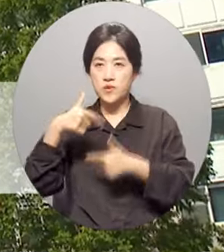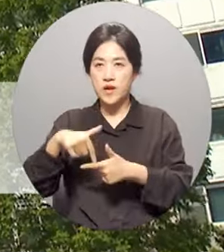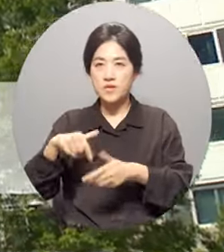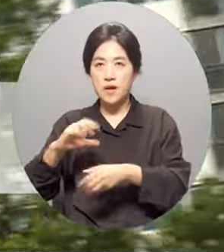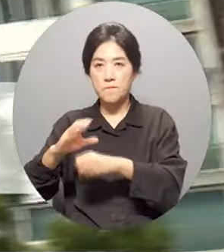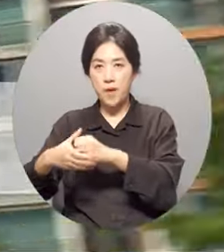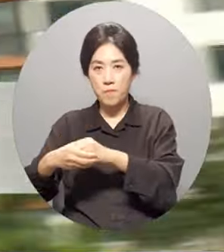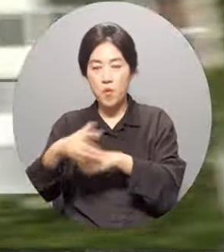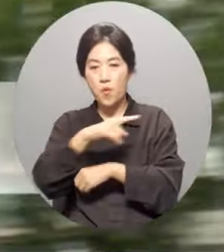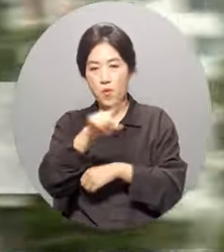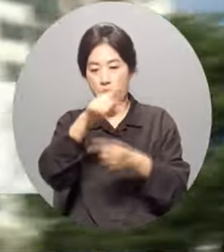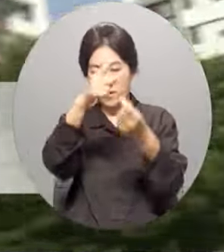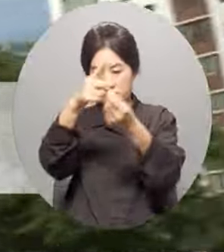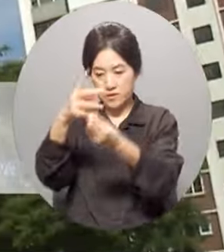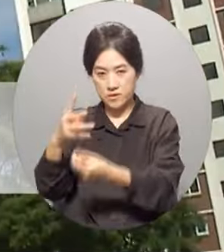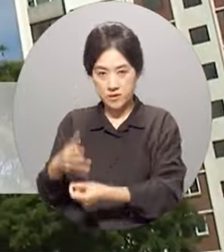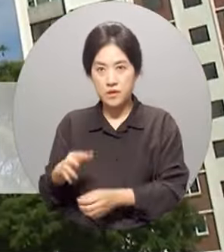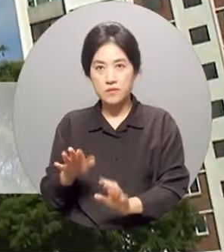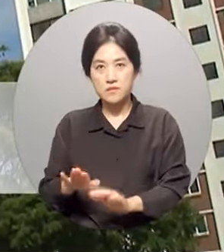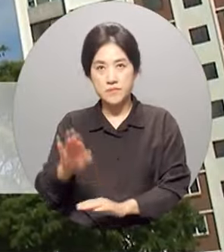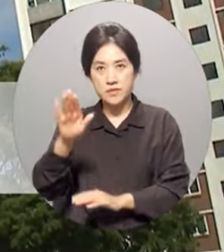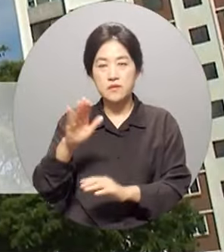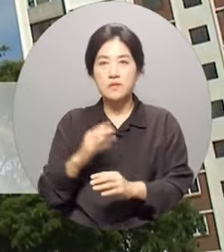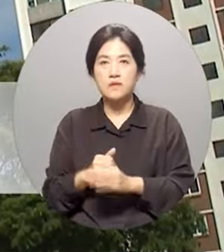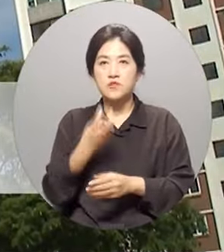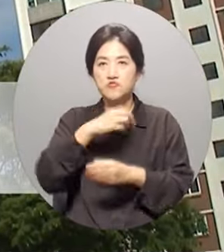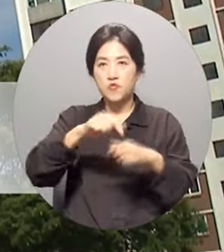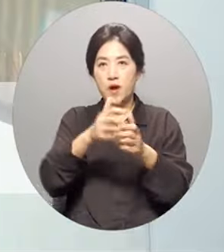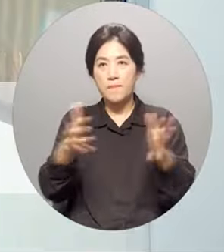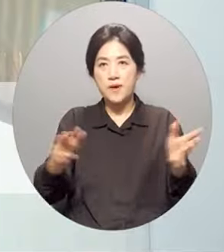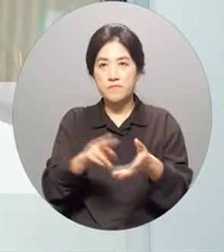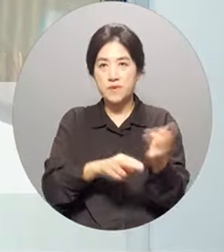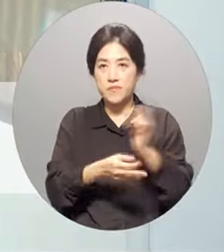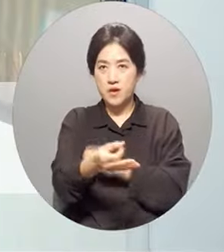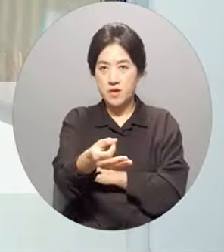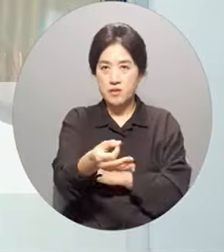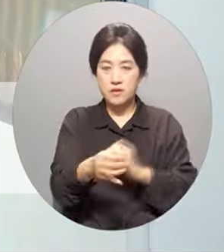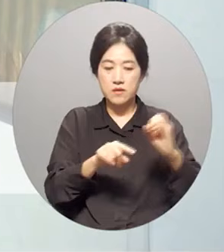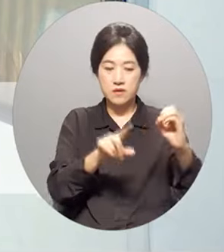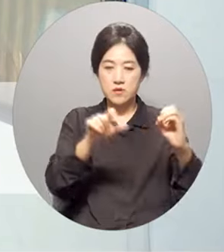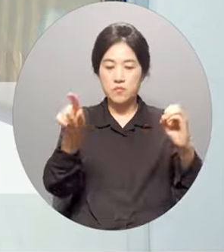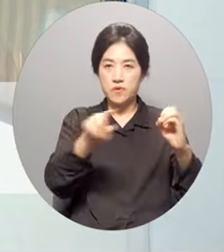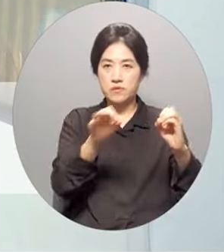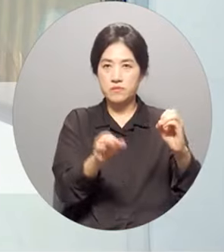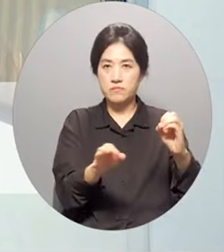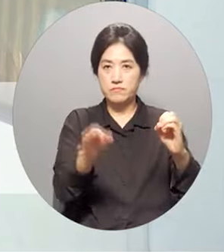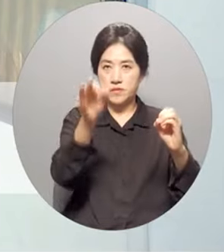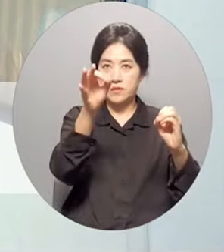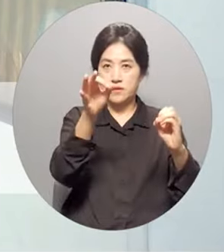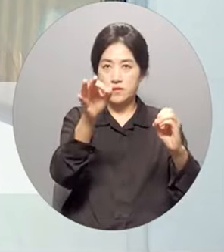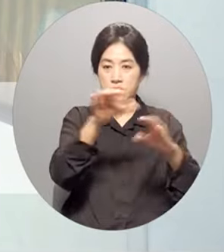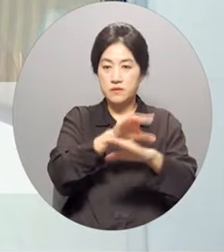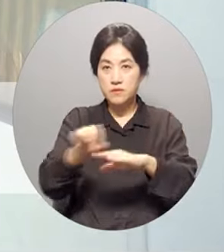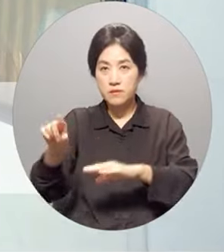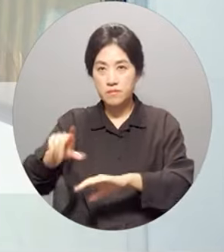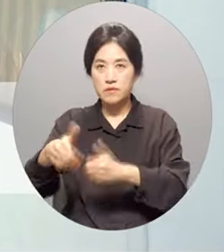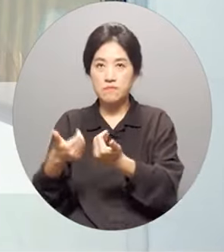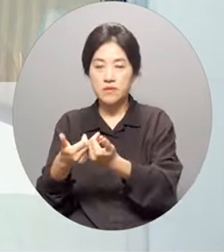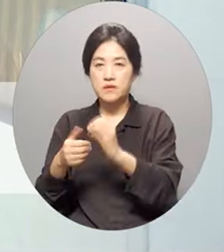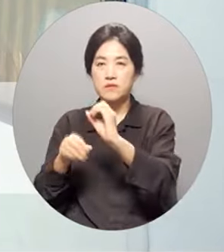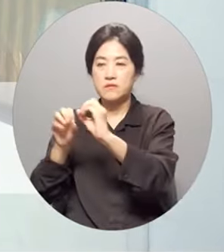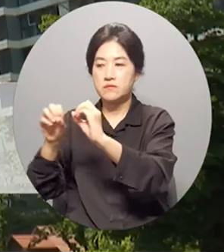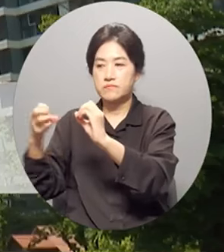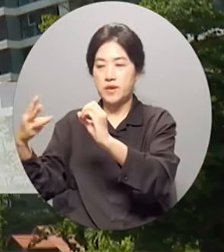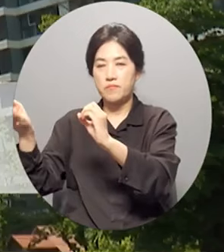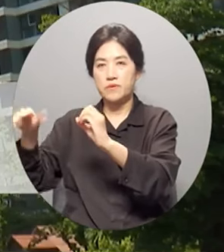마포구가 그 뒤를이었습니다 수도권 아파트 매매가도 0.15% 올랐지만 지방은 거꾸로